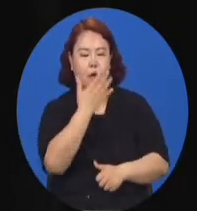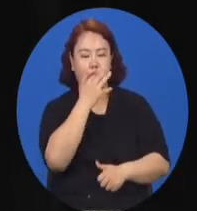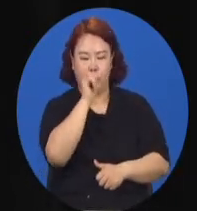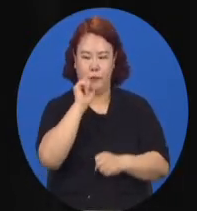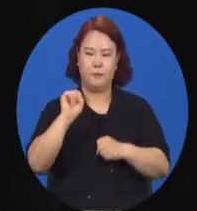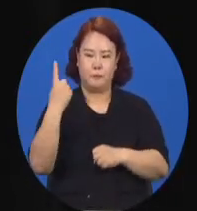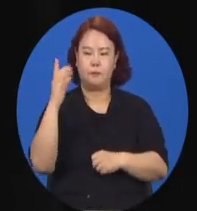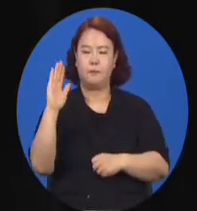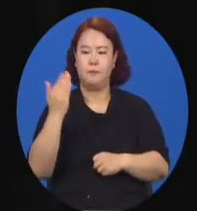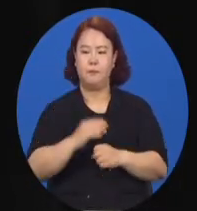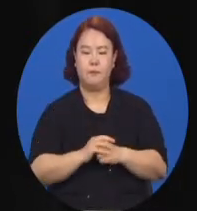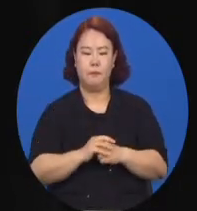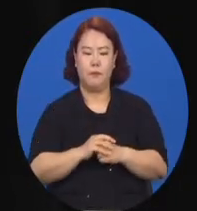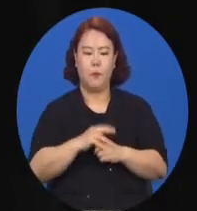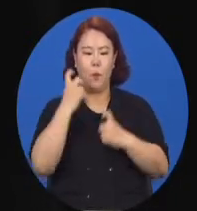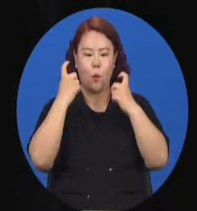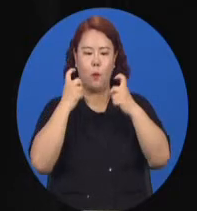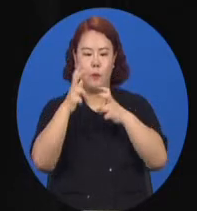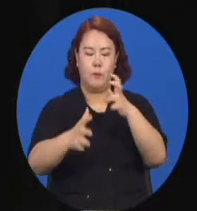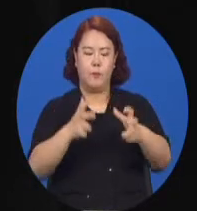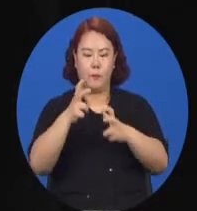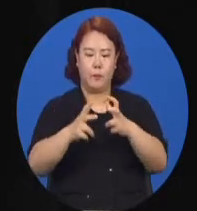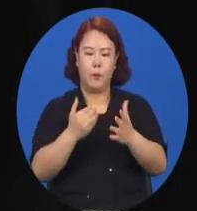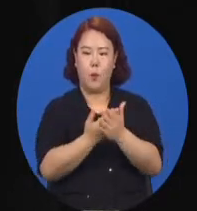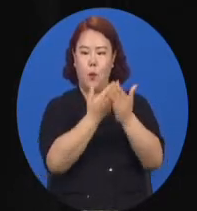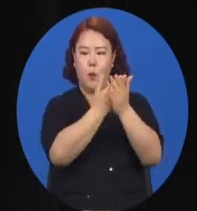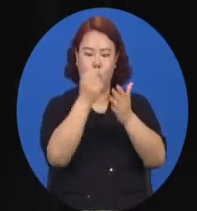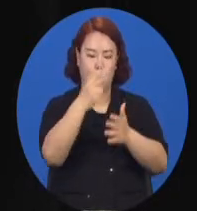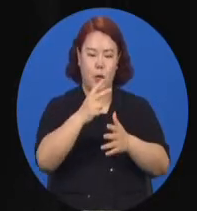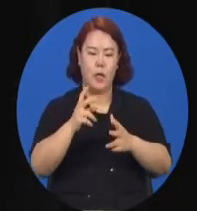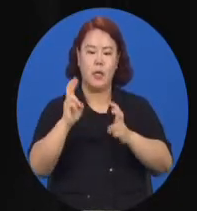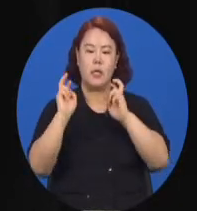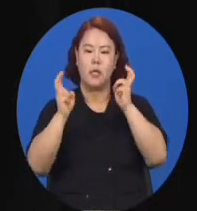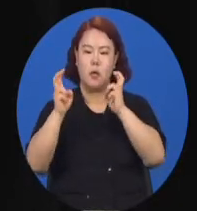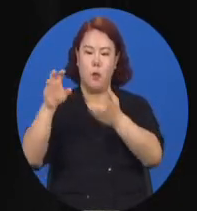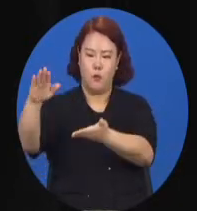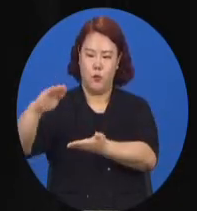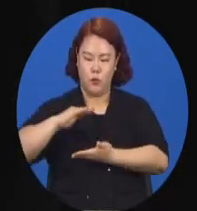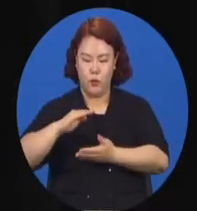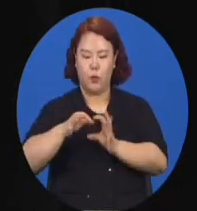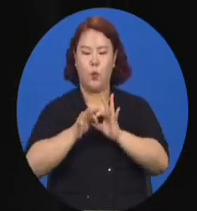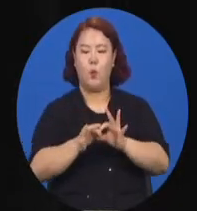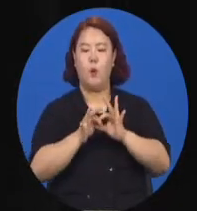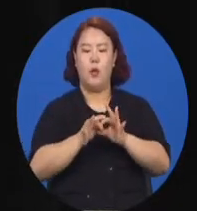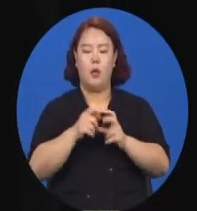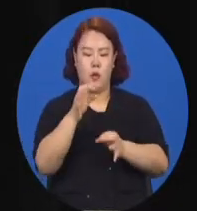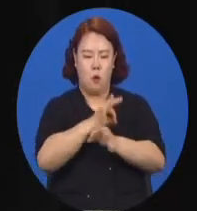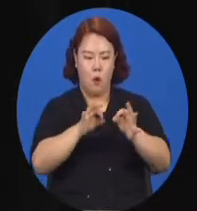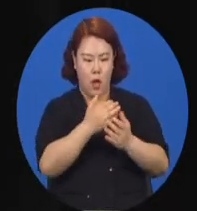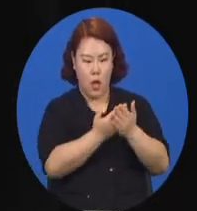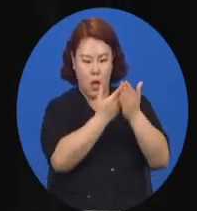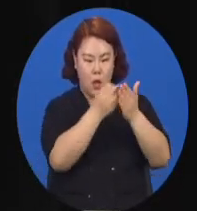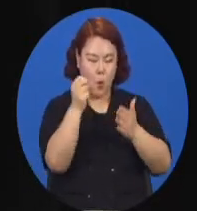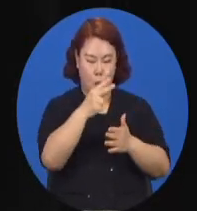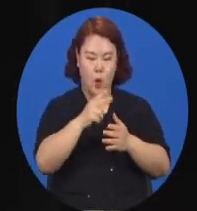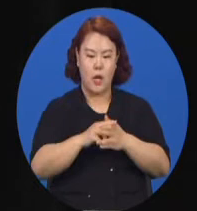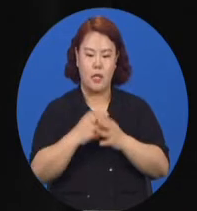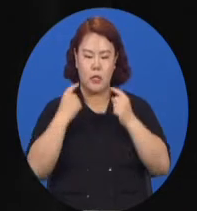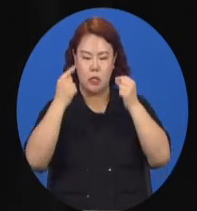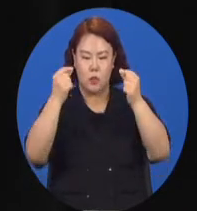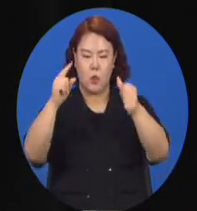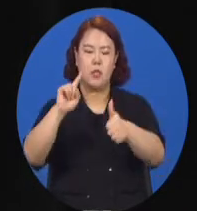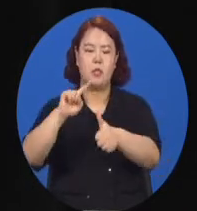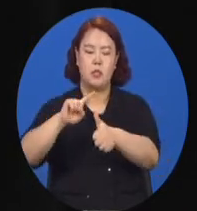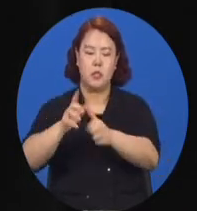단양이 관광산업의 활성화와 기업 유치를 통해 경제가 발전하고 나아가 지속가능한